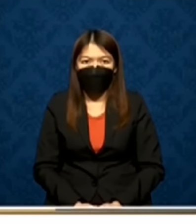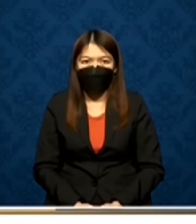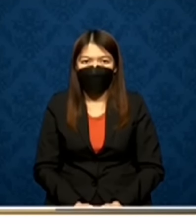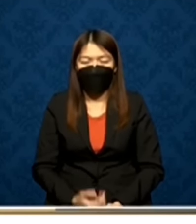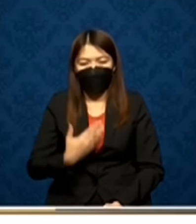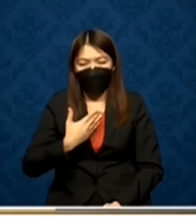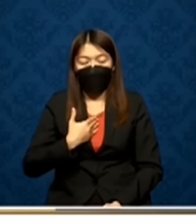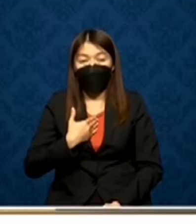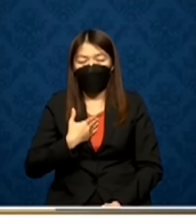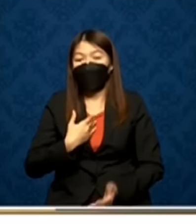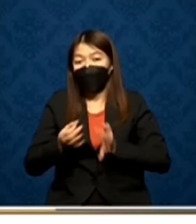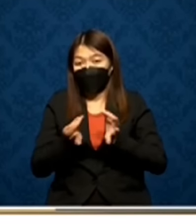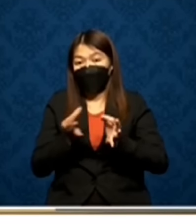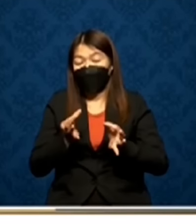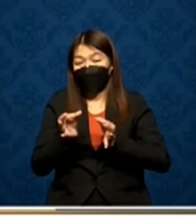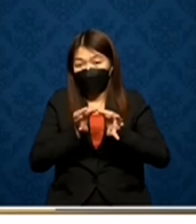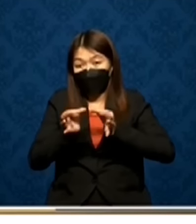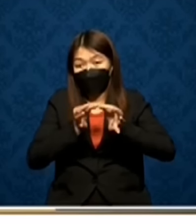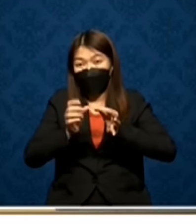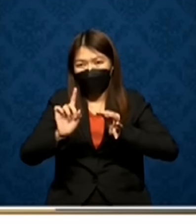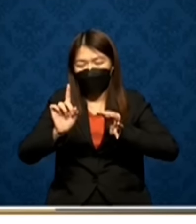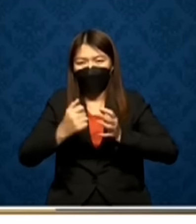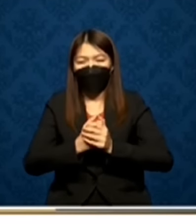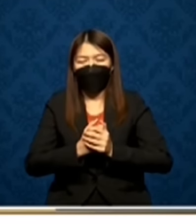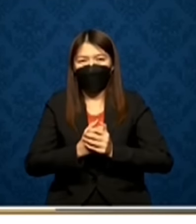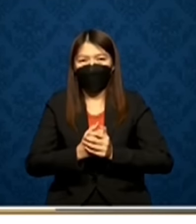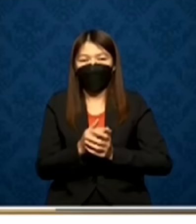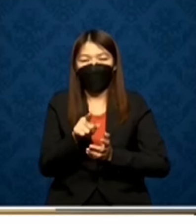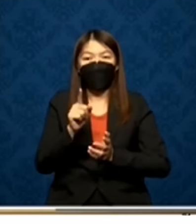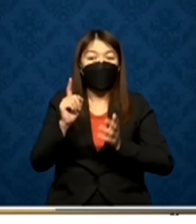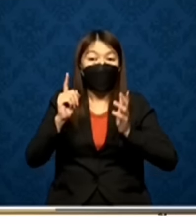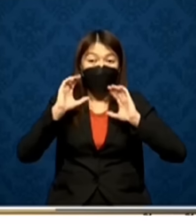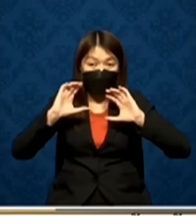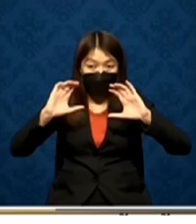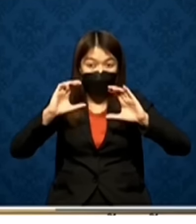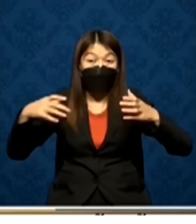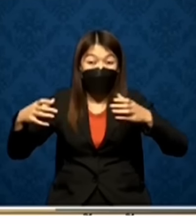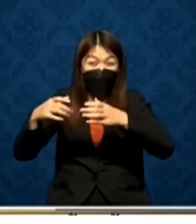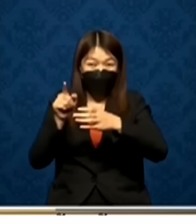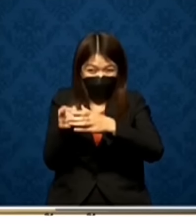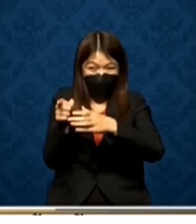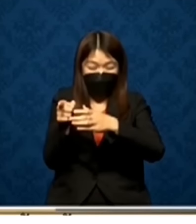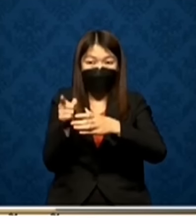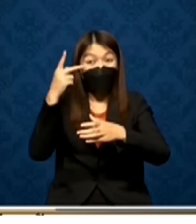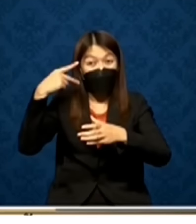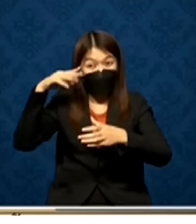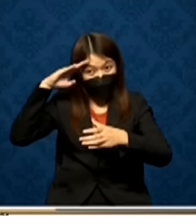อันนี้ผมจะชี้ให้เห็นว่าการที่รัฐบาลชุดนี้ตัด